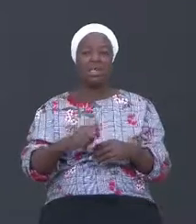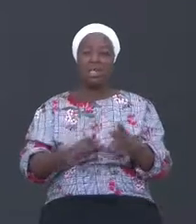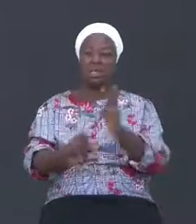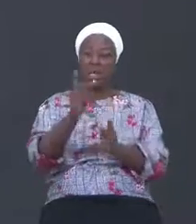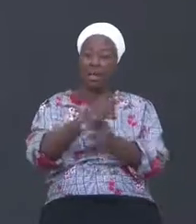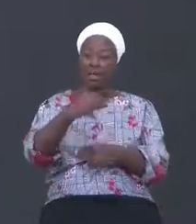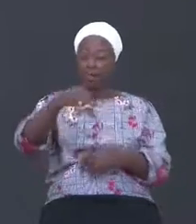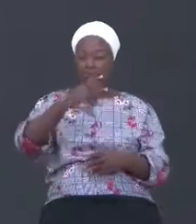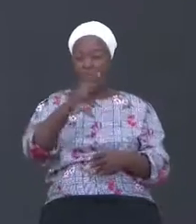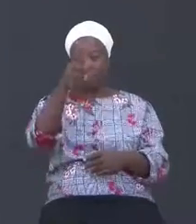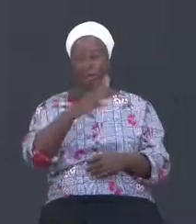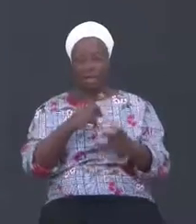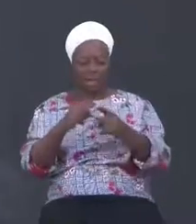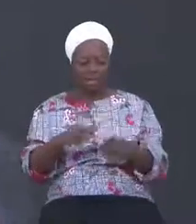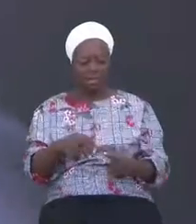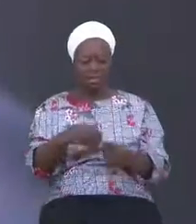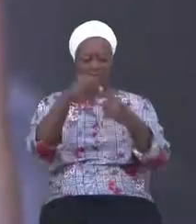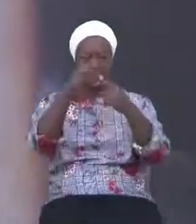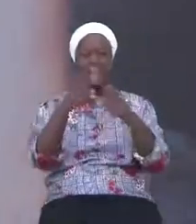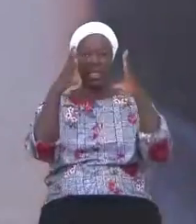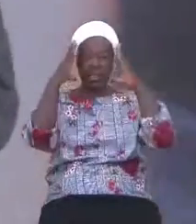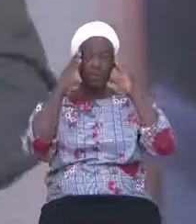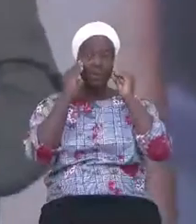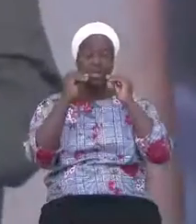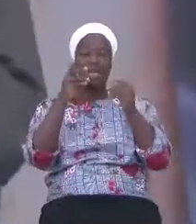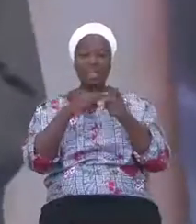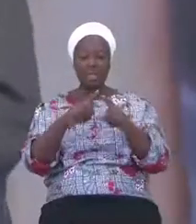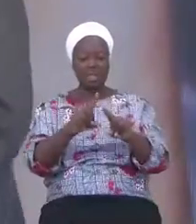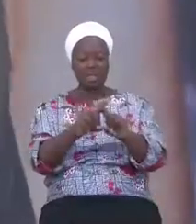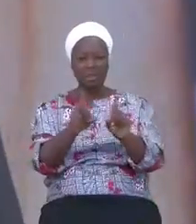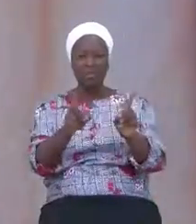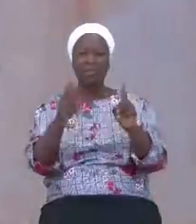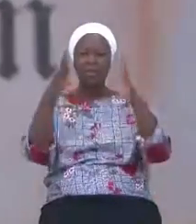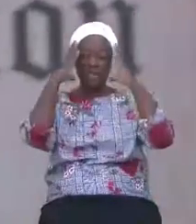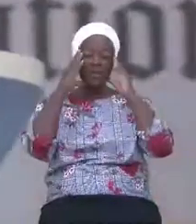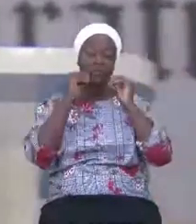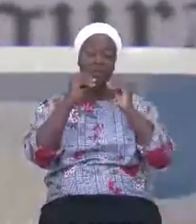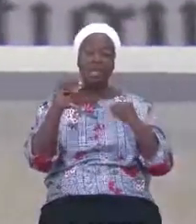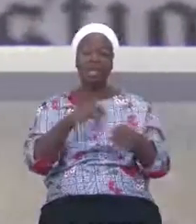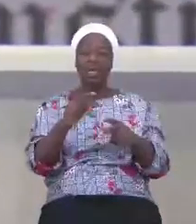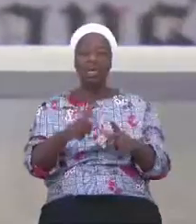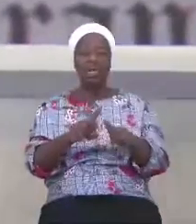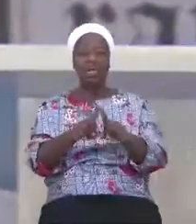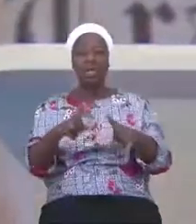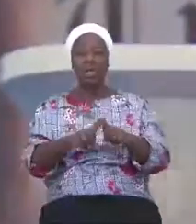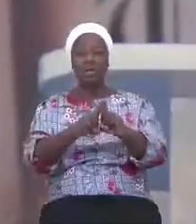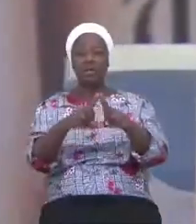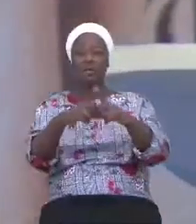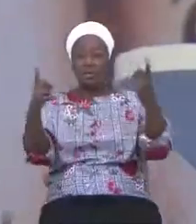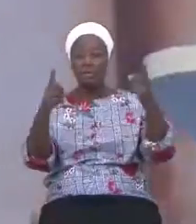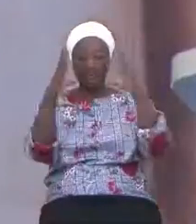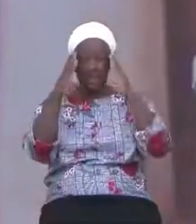mains de Dieu et une expérience unique, une expérience distincte, une expérience